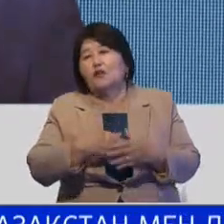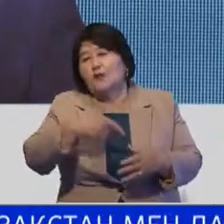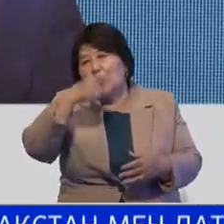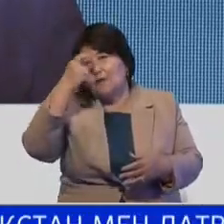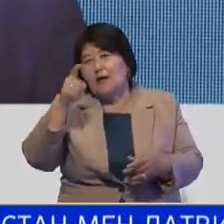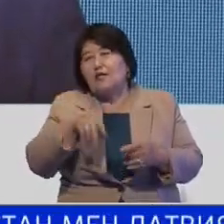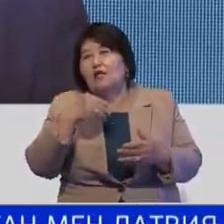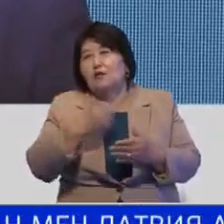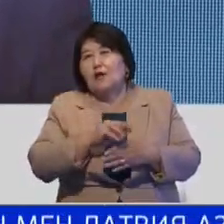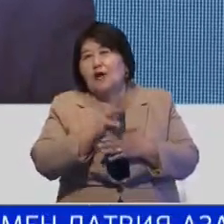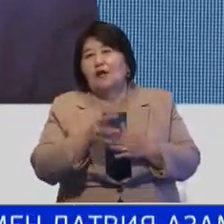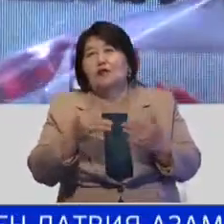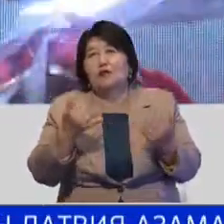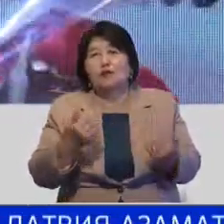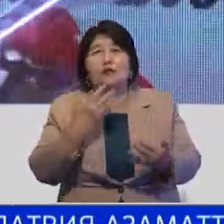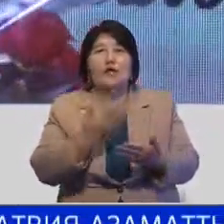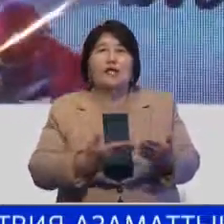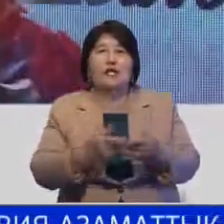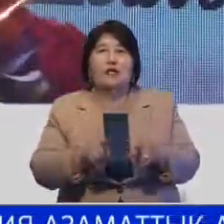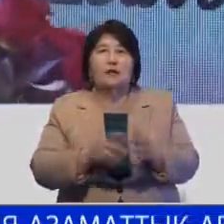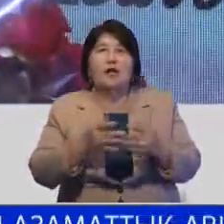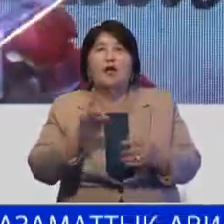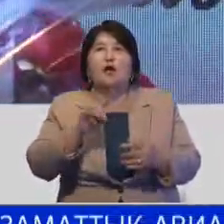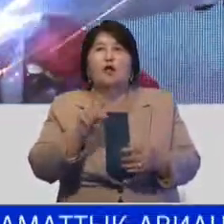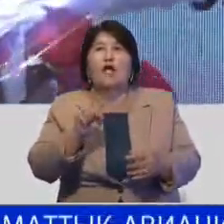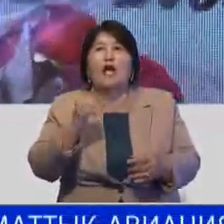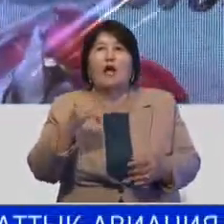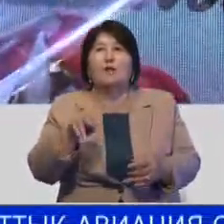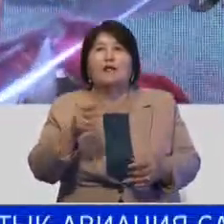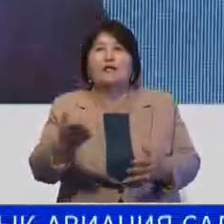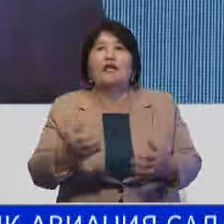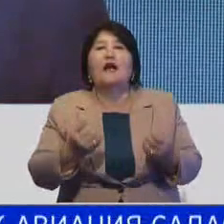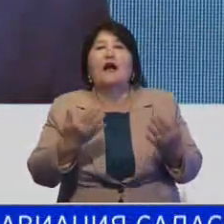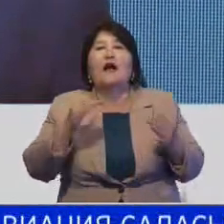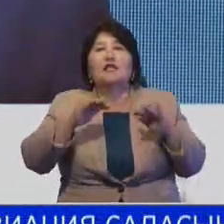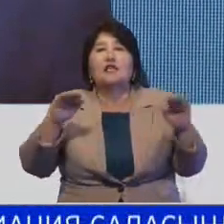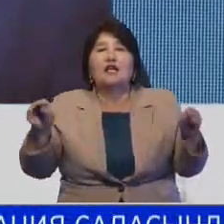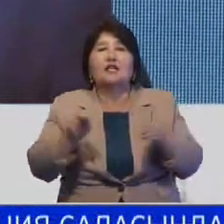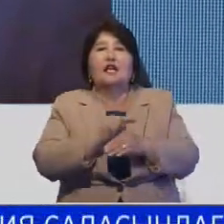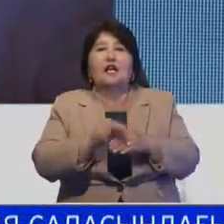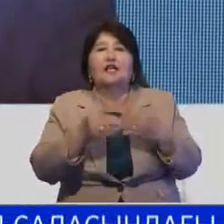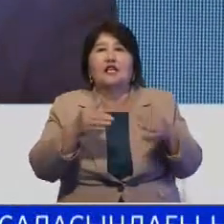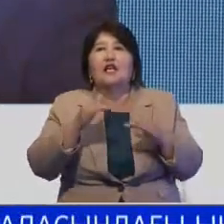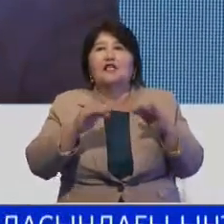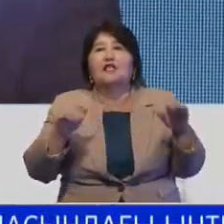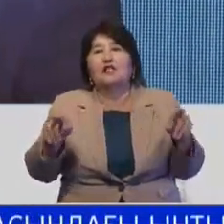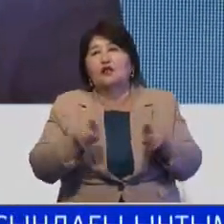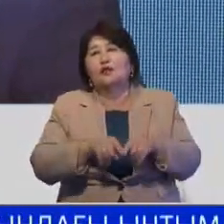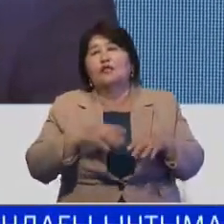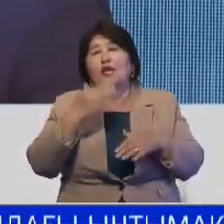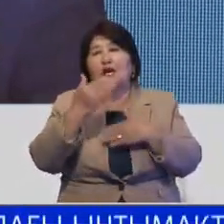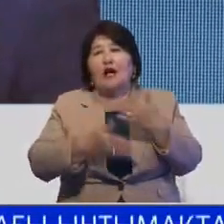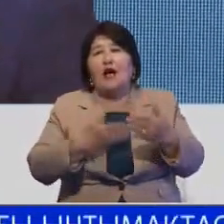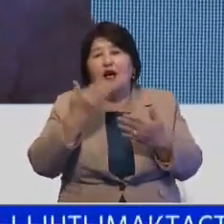тер бағаланды. Соның бүгін үлкен бір дәлелі деп есептеймін. Розапай, сіз енді қаншама шәкірт тәрбиелеп жатсыз. Шәкірттеріңіз осы